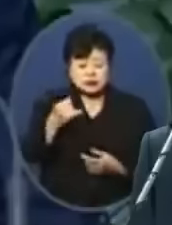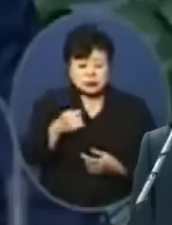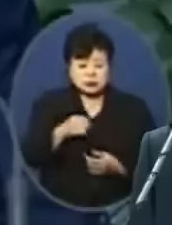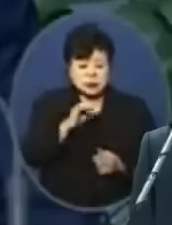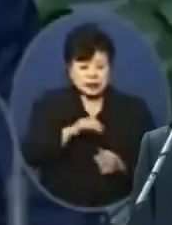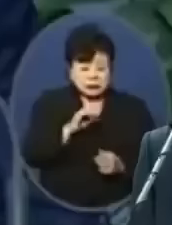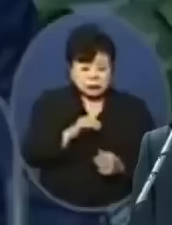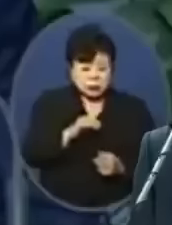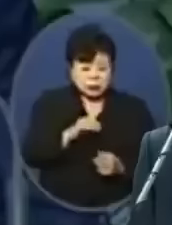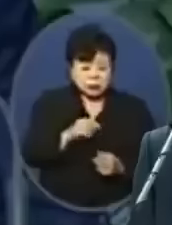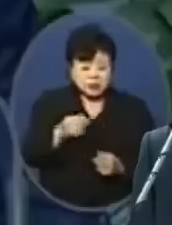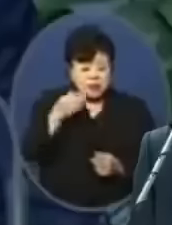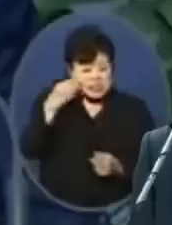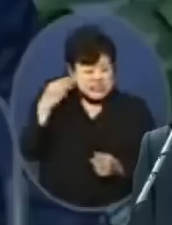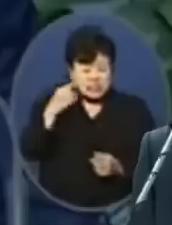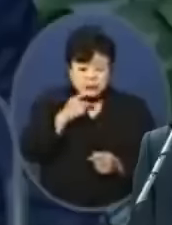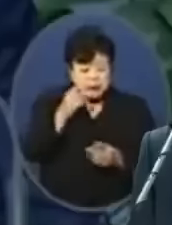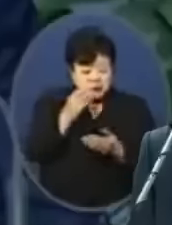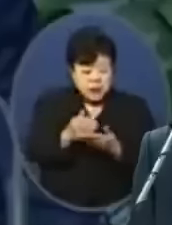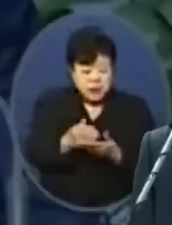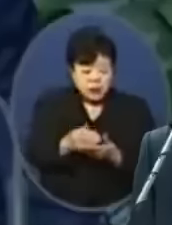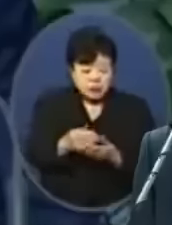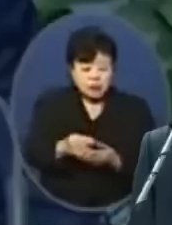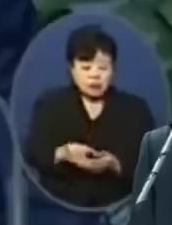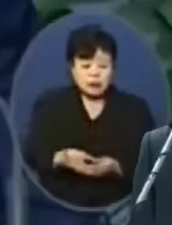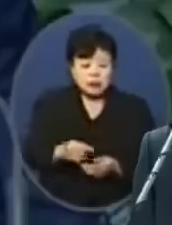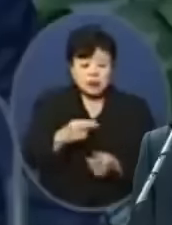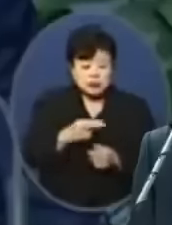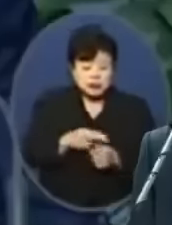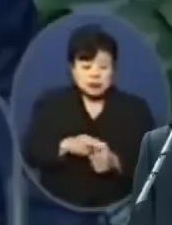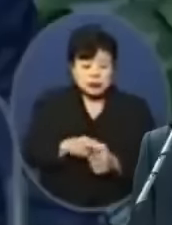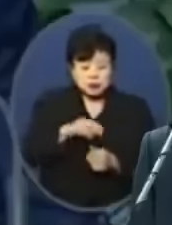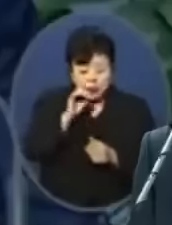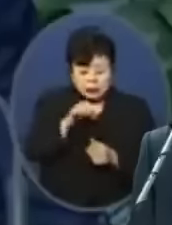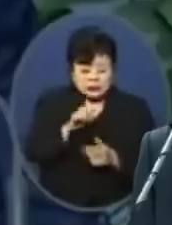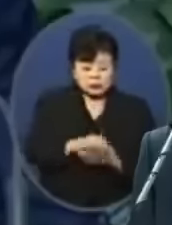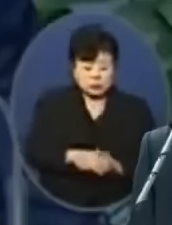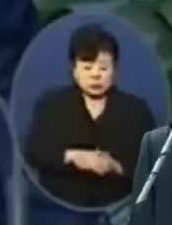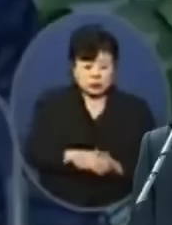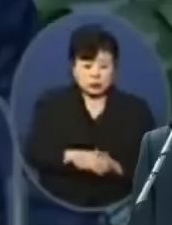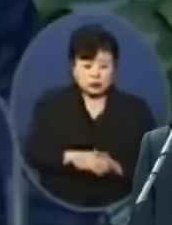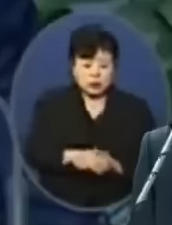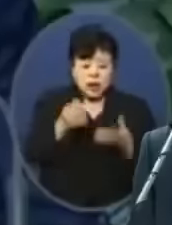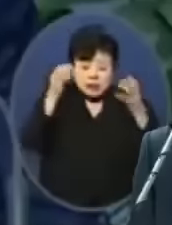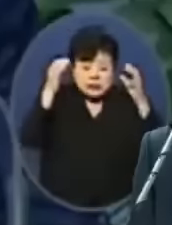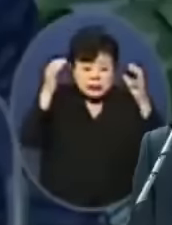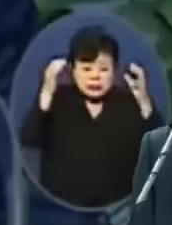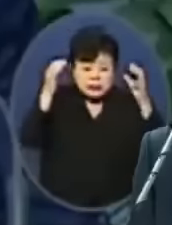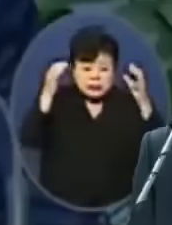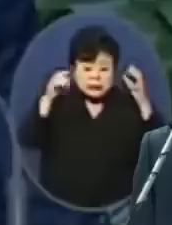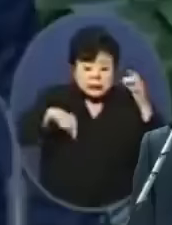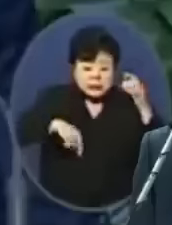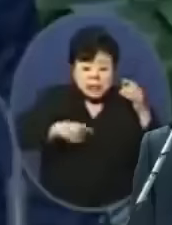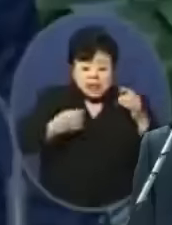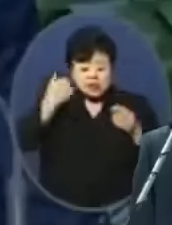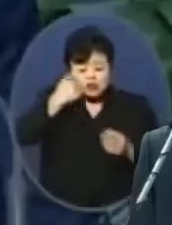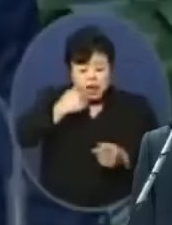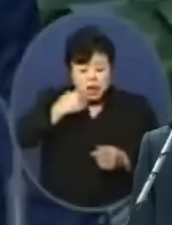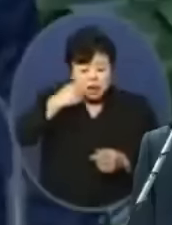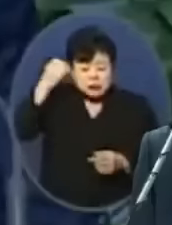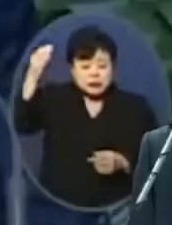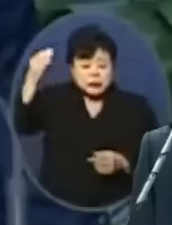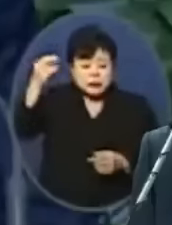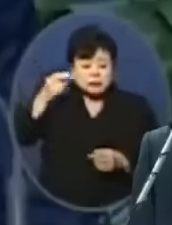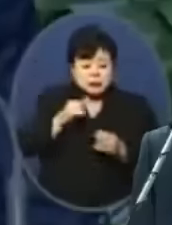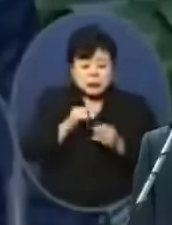하고, 인디안처럼 말하지 말라고 학교 선생은 호통을 하고, 애들이 자기를 잃어버렸어요. 나는